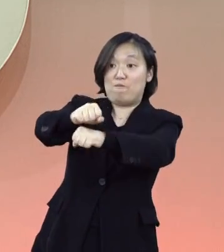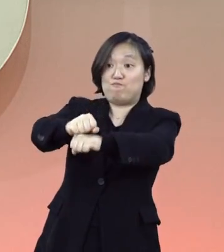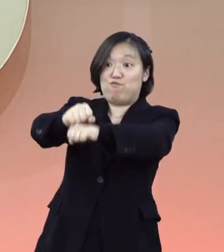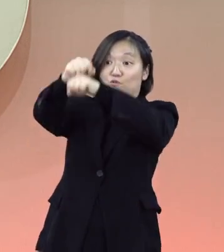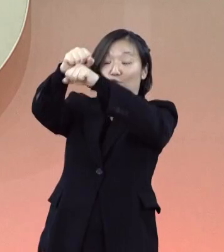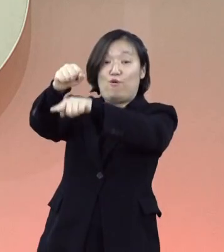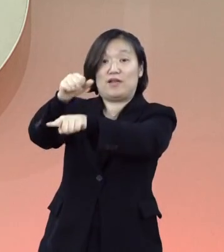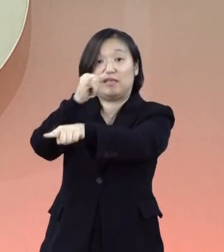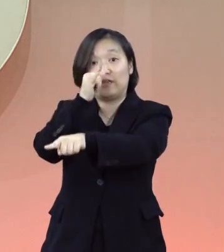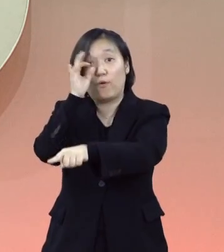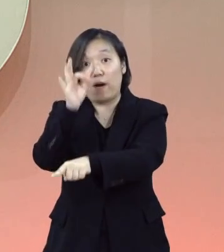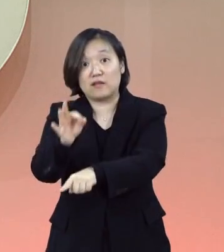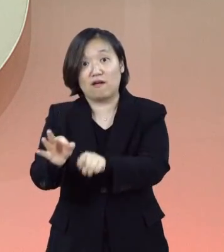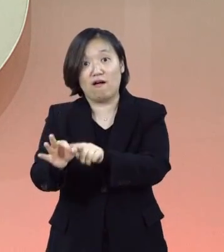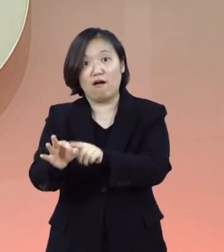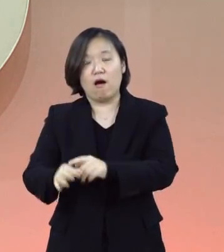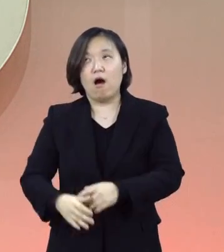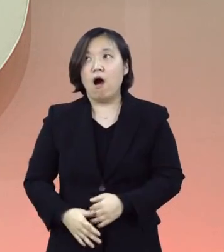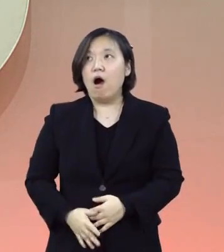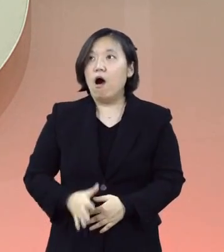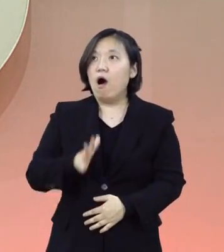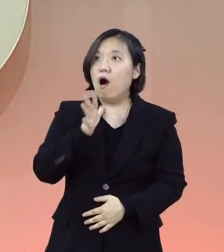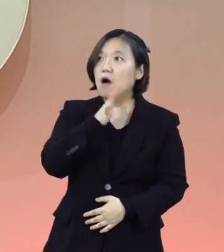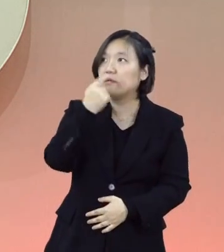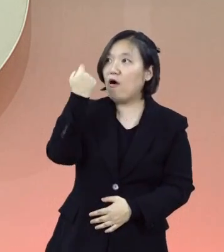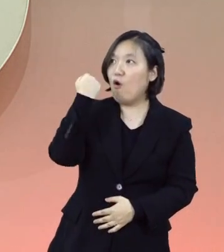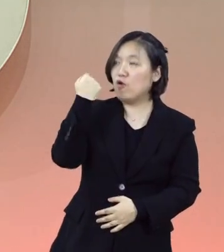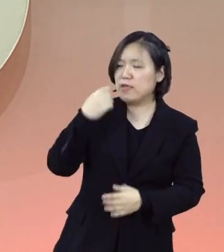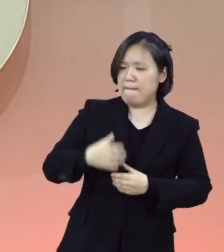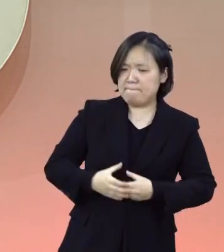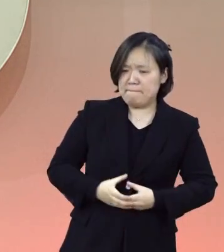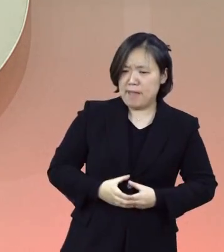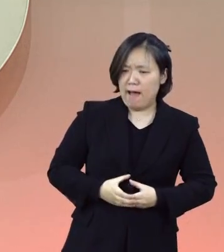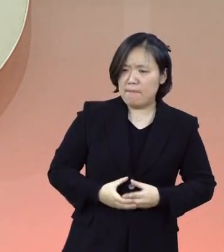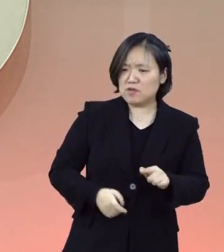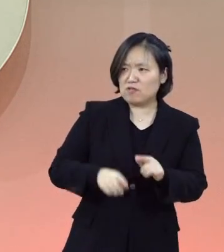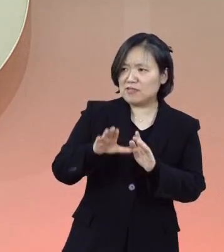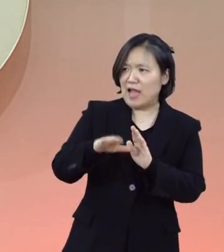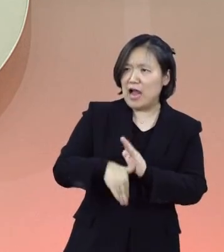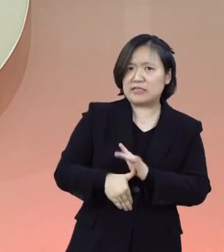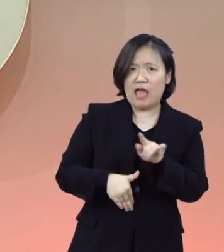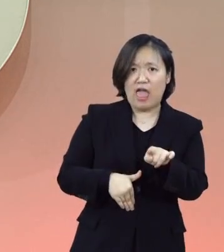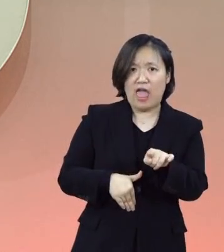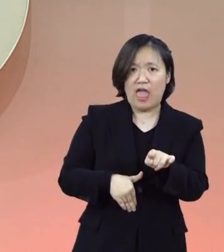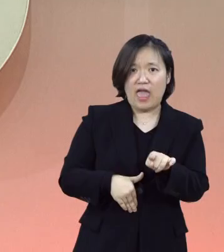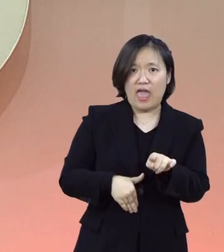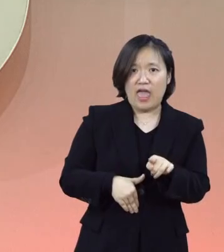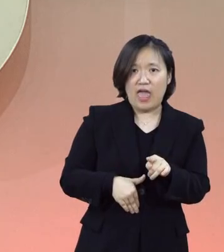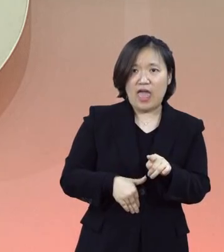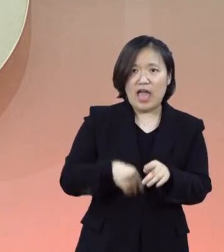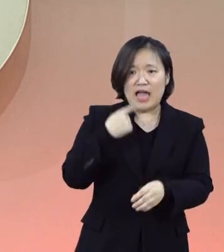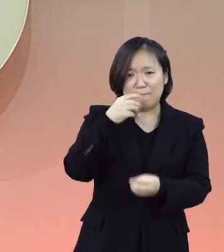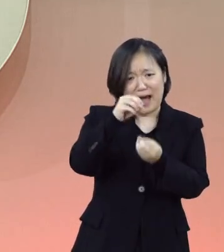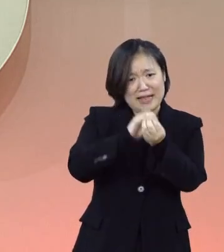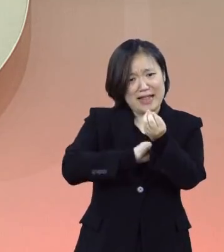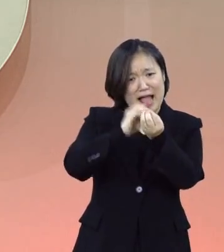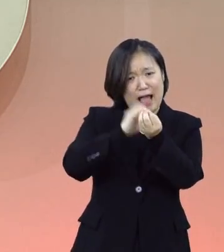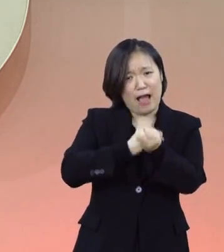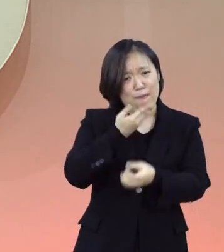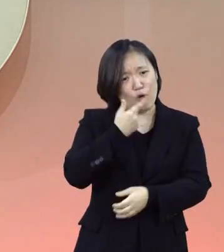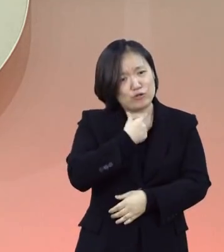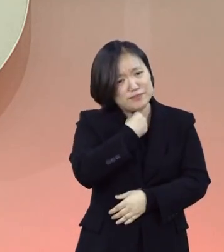어제 내가 참선하면서 그 바나나 그 한 생각, 한 마음이 탁 나온 게 오늘